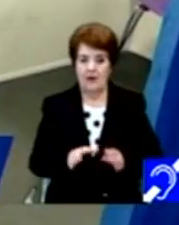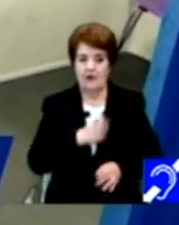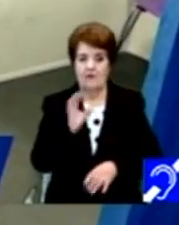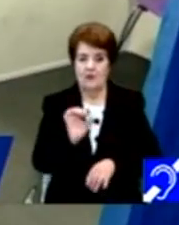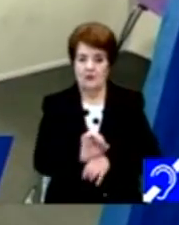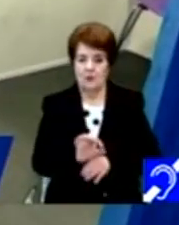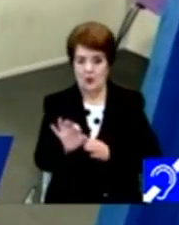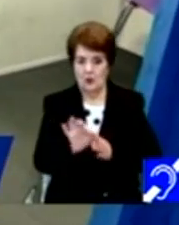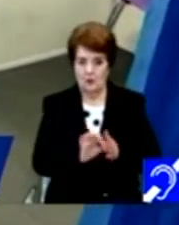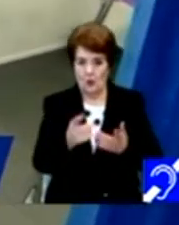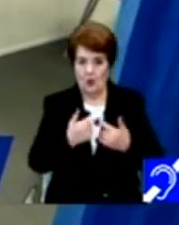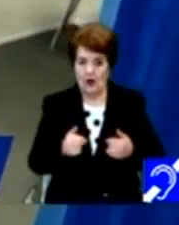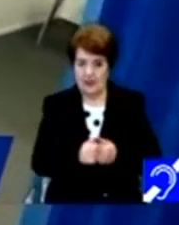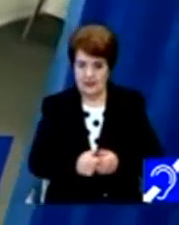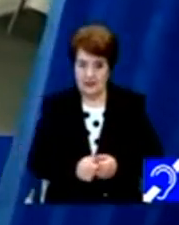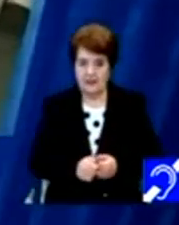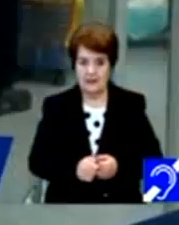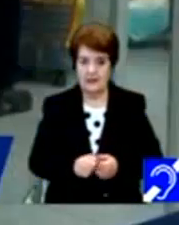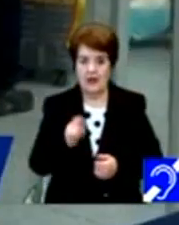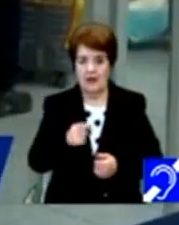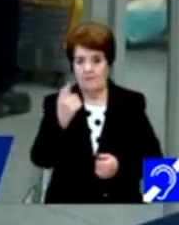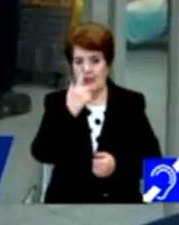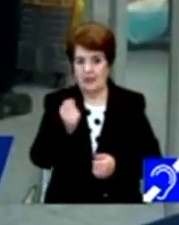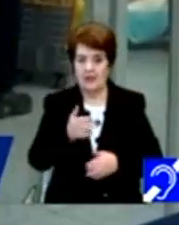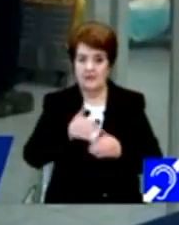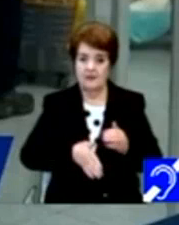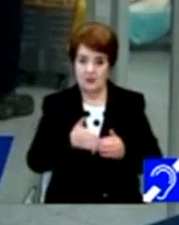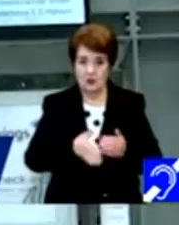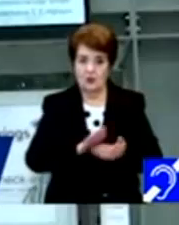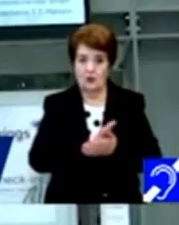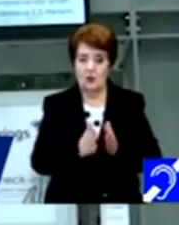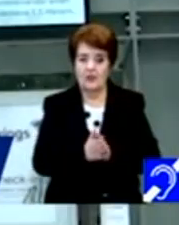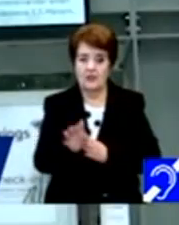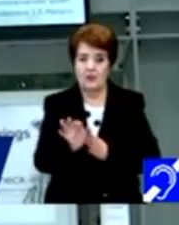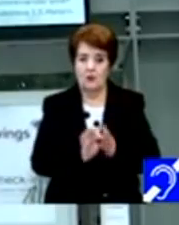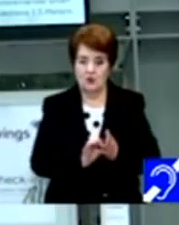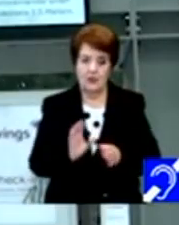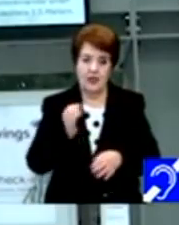suspendat imediat ce Organizația Mondială a Sănătății va declara sfârșitul situației